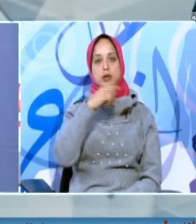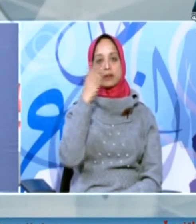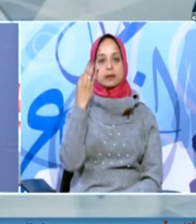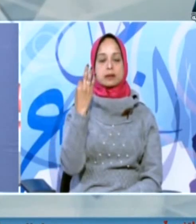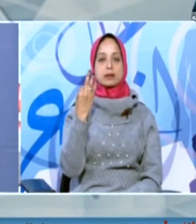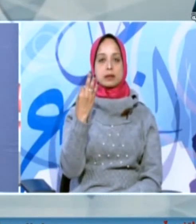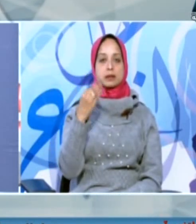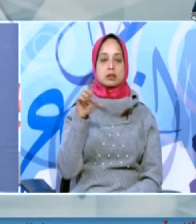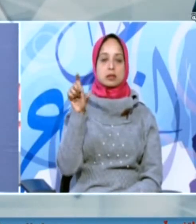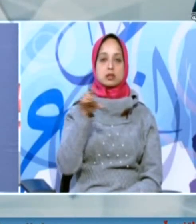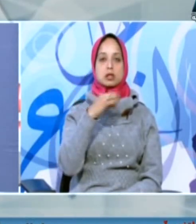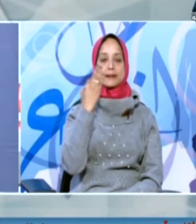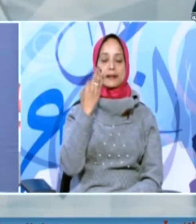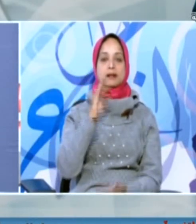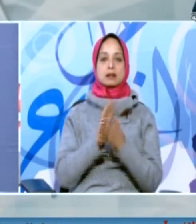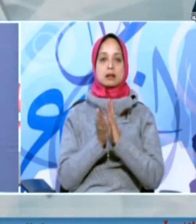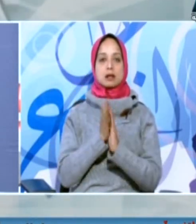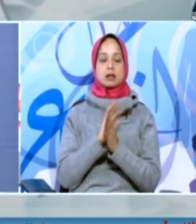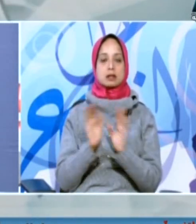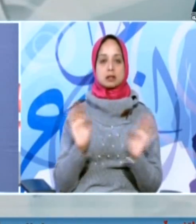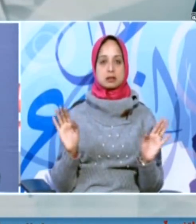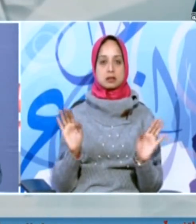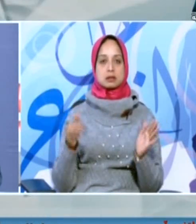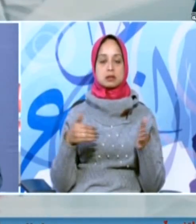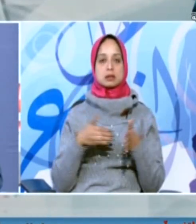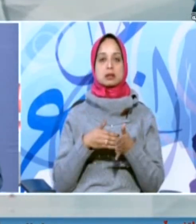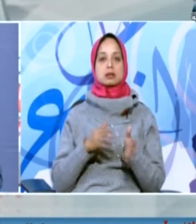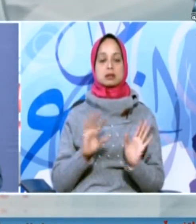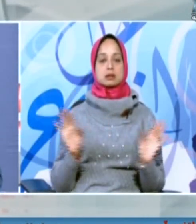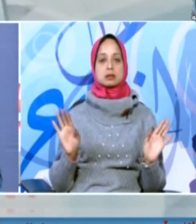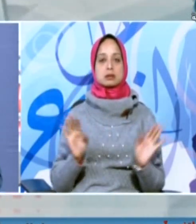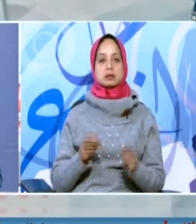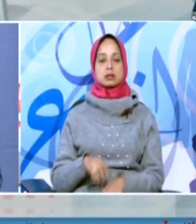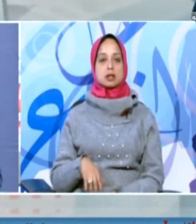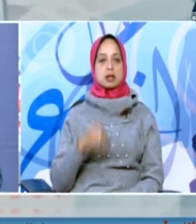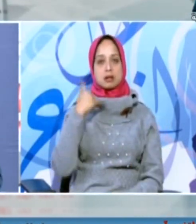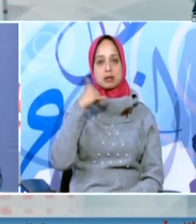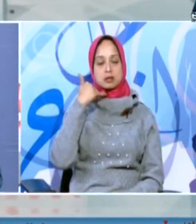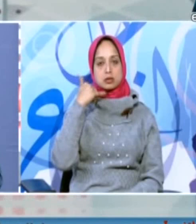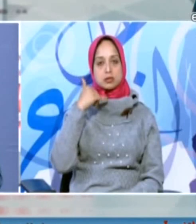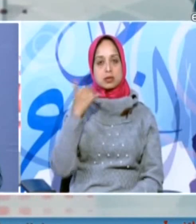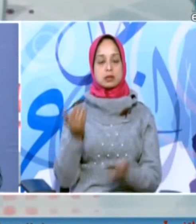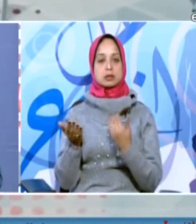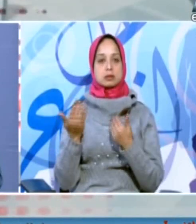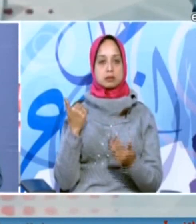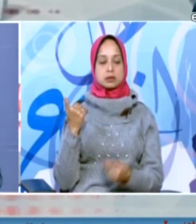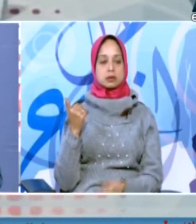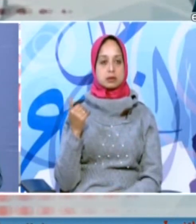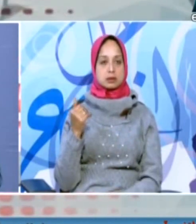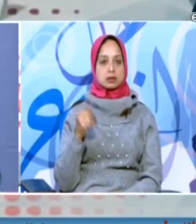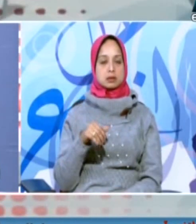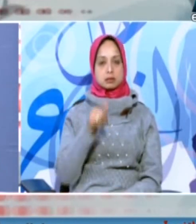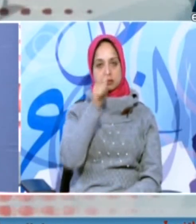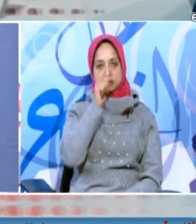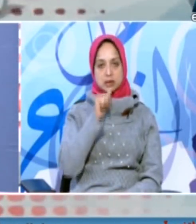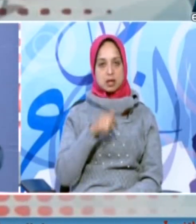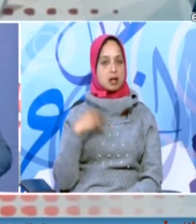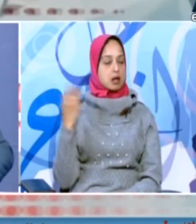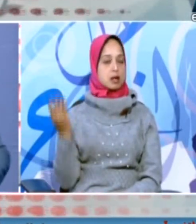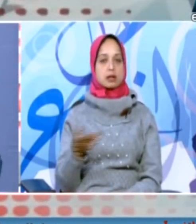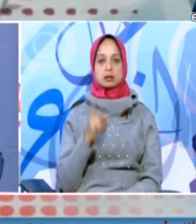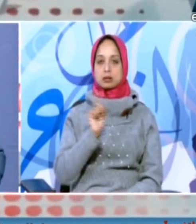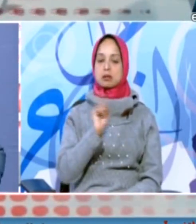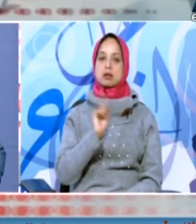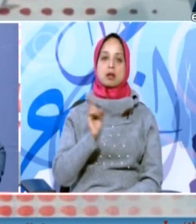ان شاء الله. هو طبعا احنا بنحاول، بس عشان التليفونات اللي بتيجي ان احنا ما نحاولش طبعا نزعل حد زي ما انت اتصلت كده